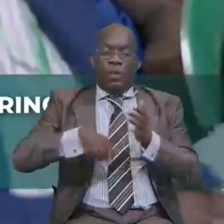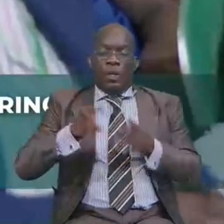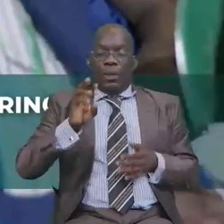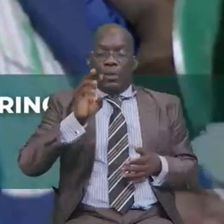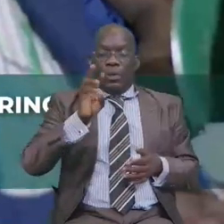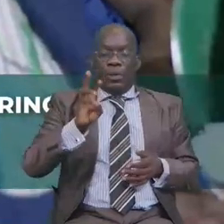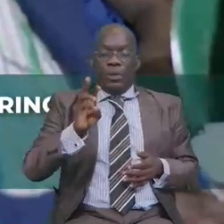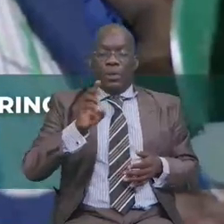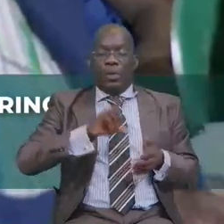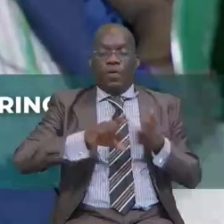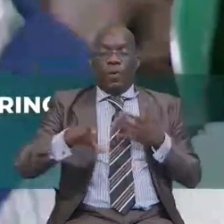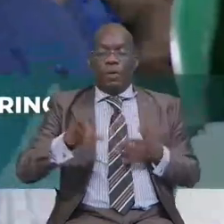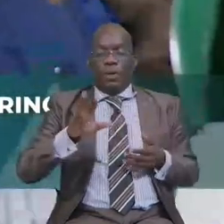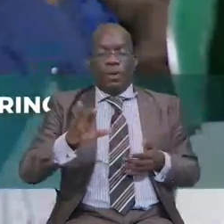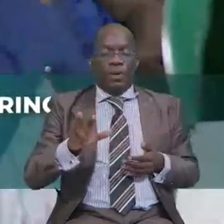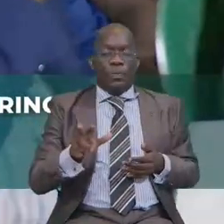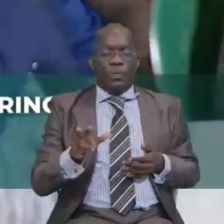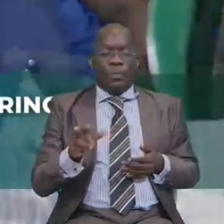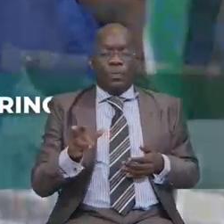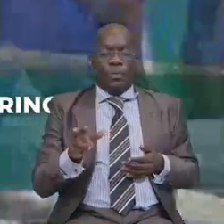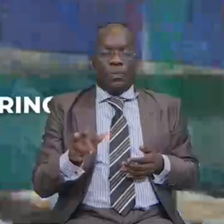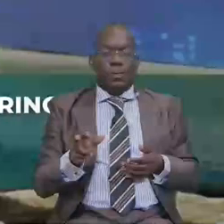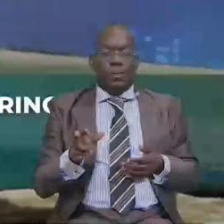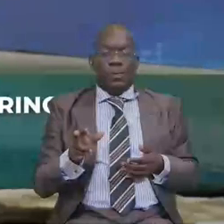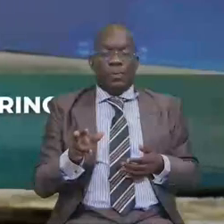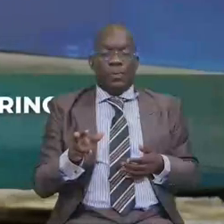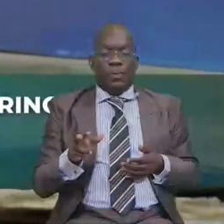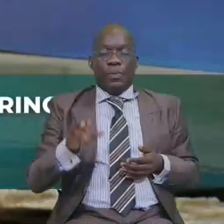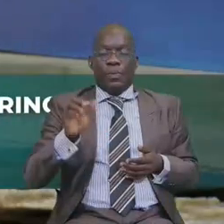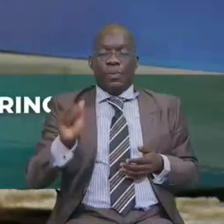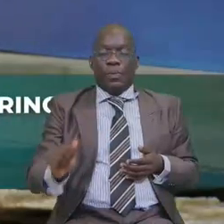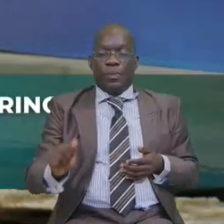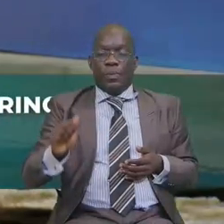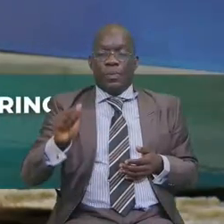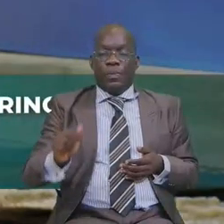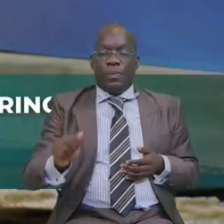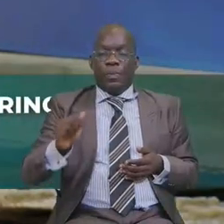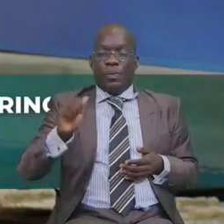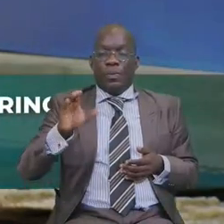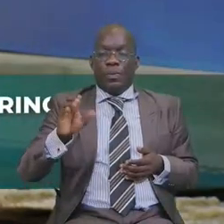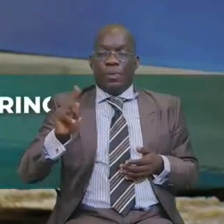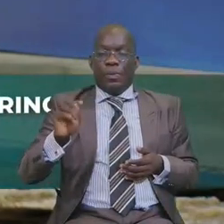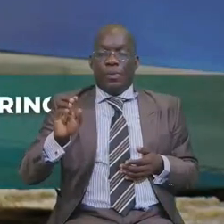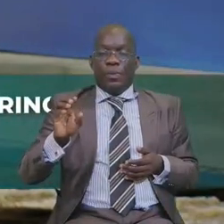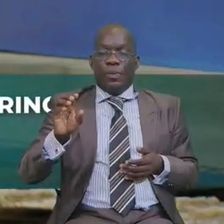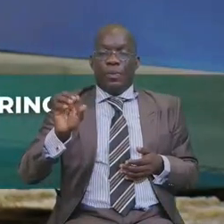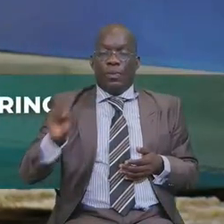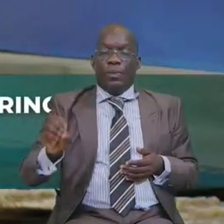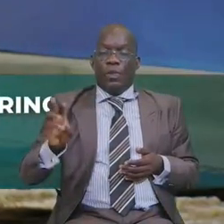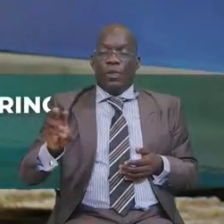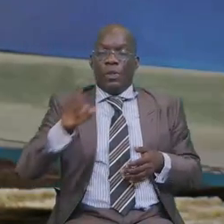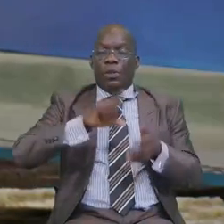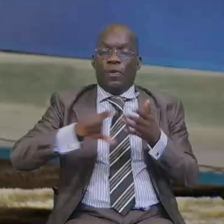Lisons à partir du verset 3. Acte chapitre 6, verset 3. Il dit, c'est pourquoi,